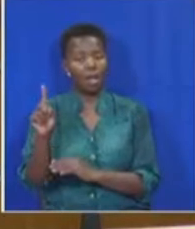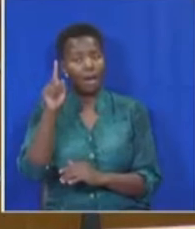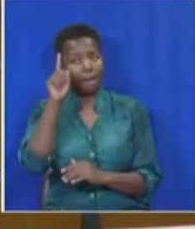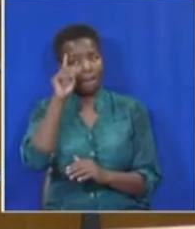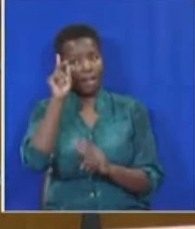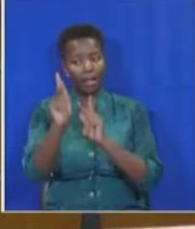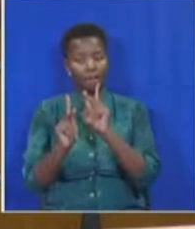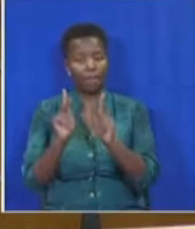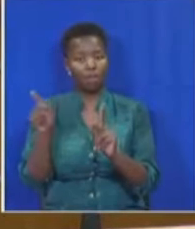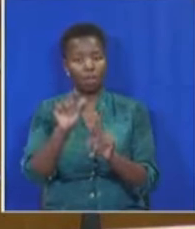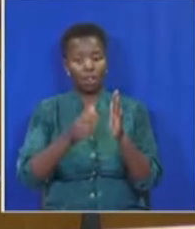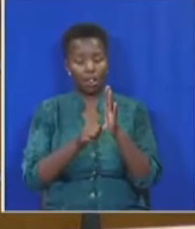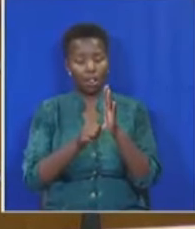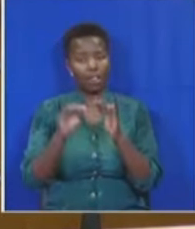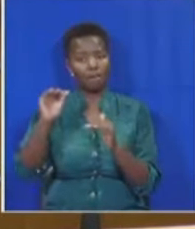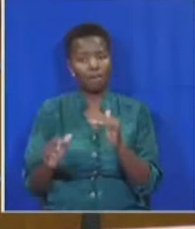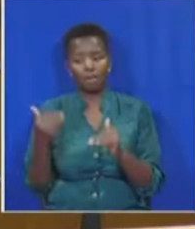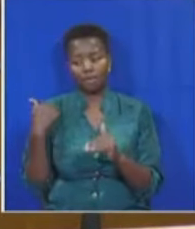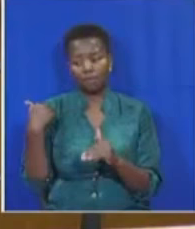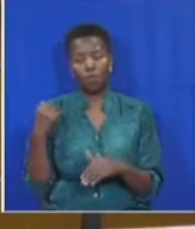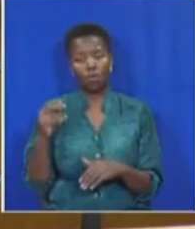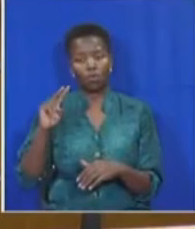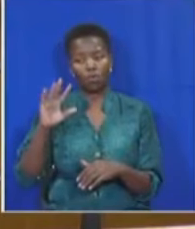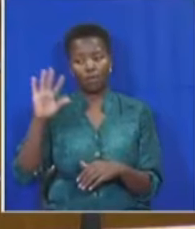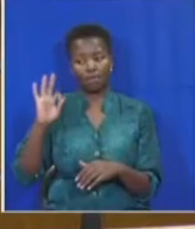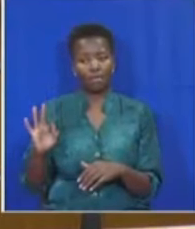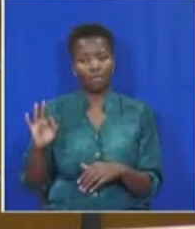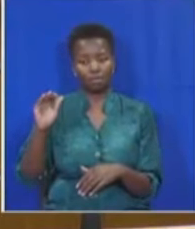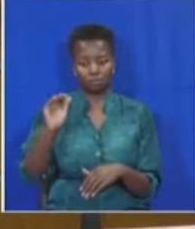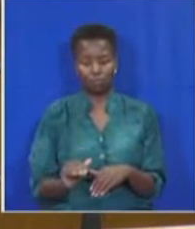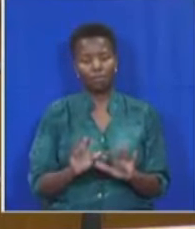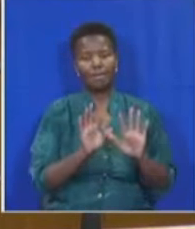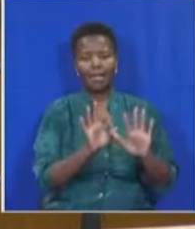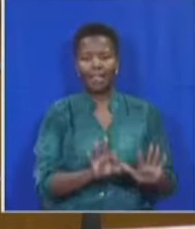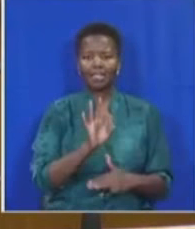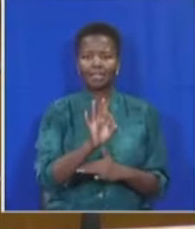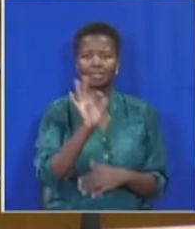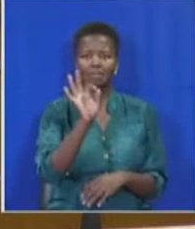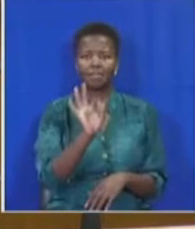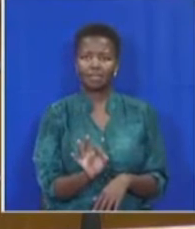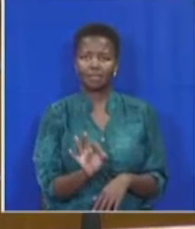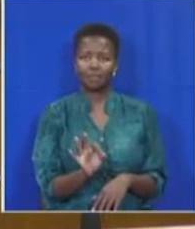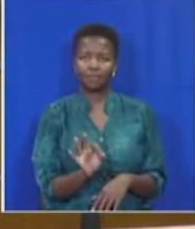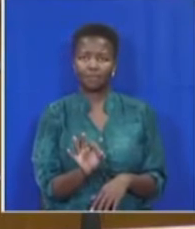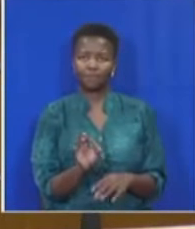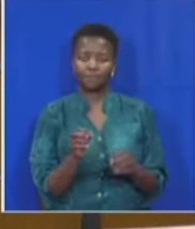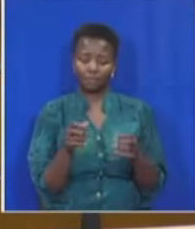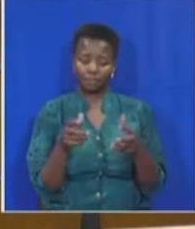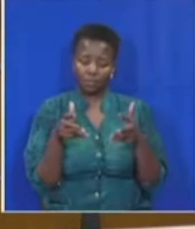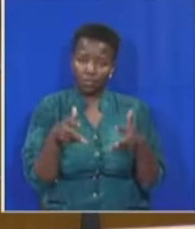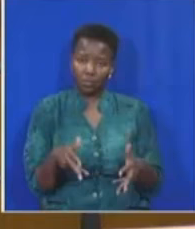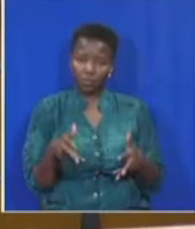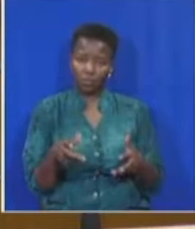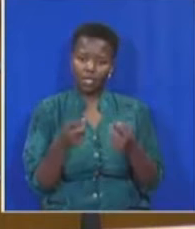ukusuka ku-25% ukusuka ku-13%. Isikhalo namhlanje sesokuba